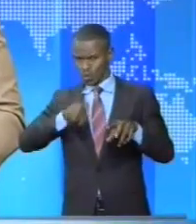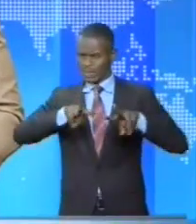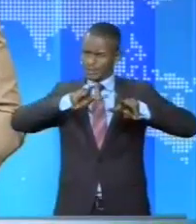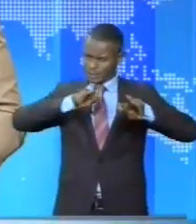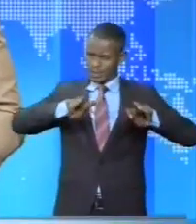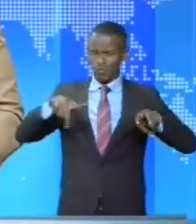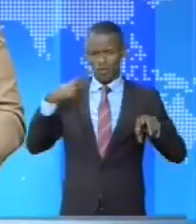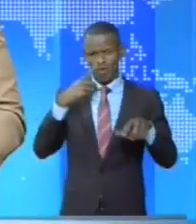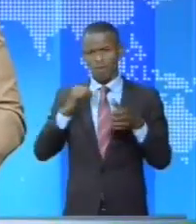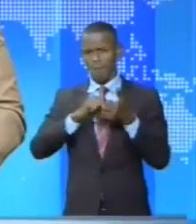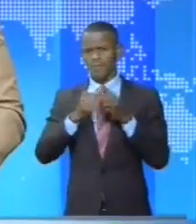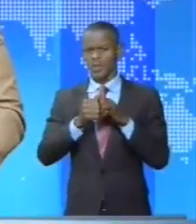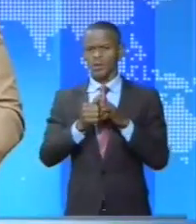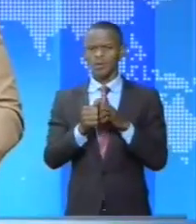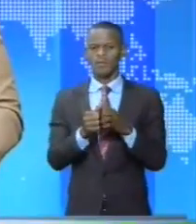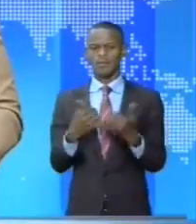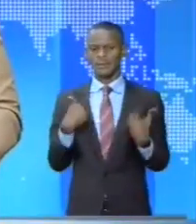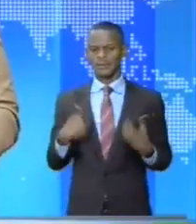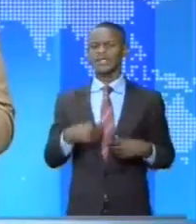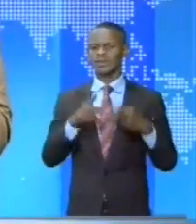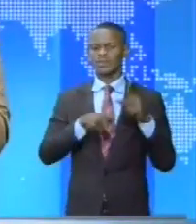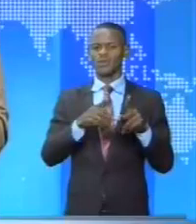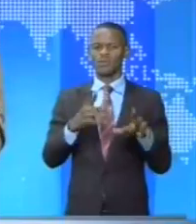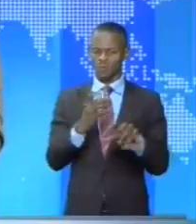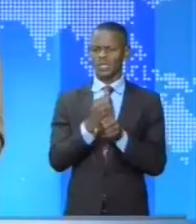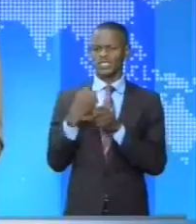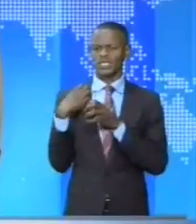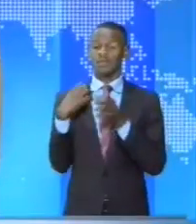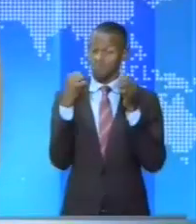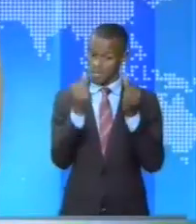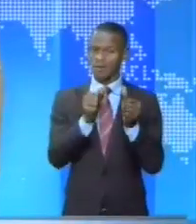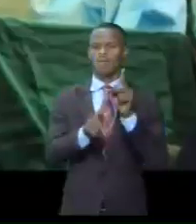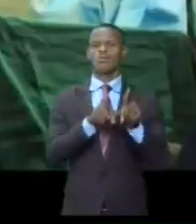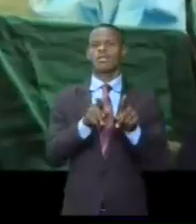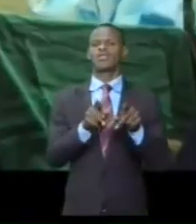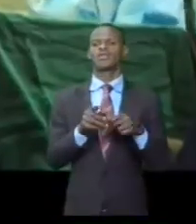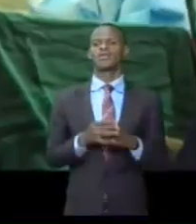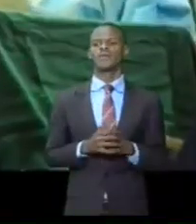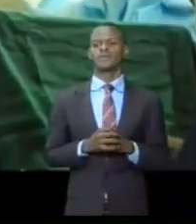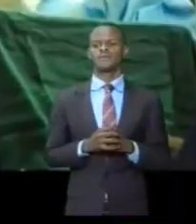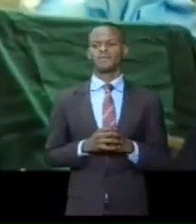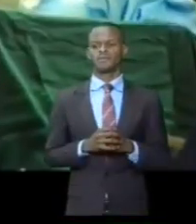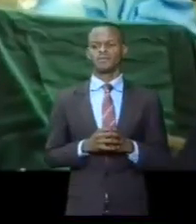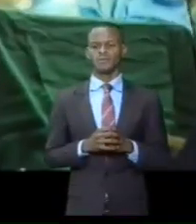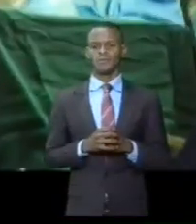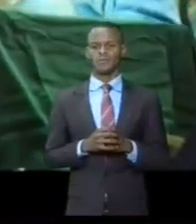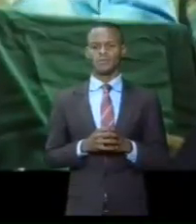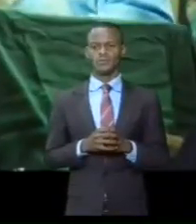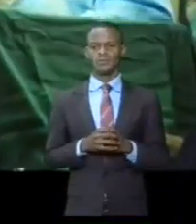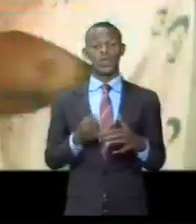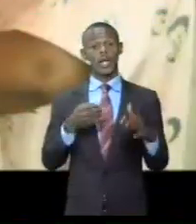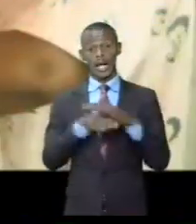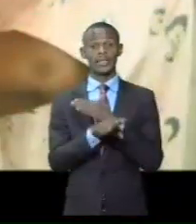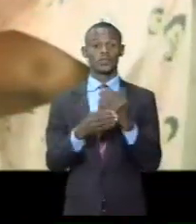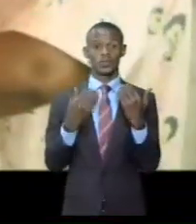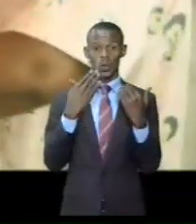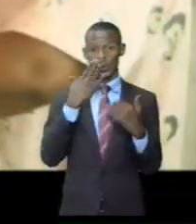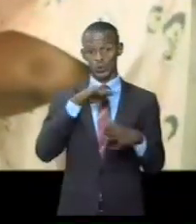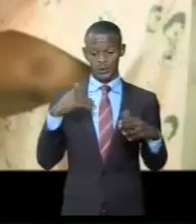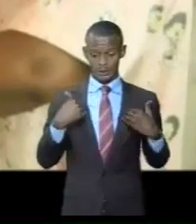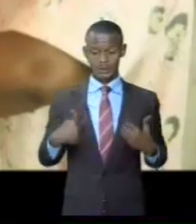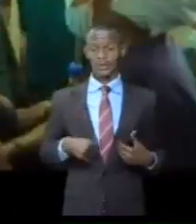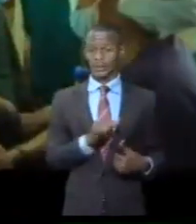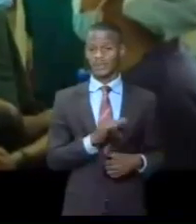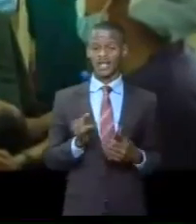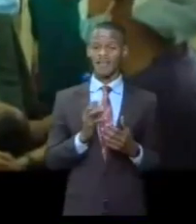une meilleure prise en charge médicale. C'est un dossier d'Angèle Mabiala. L'accès aux soins de santé est un véritable problème